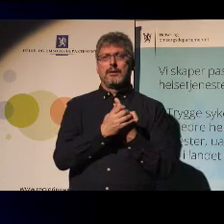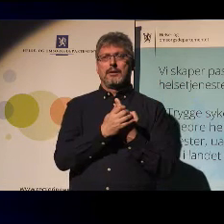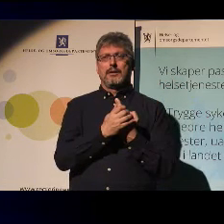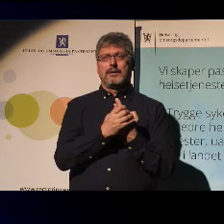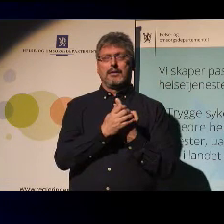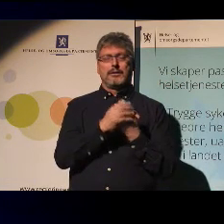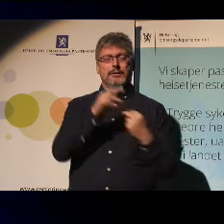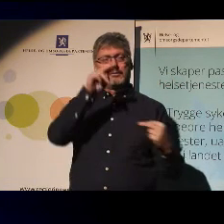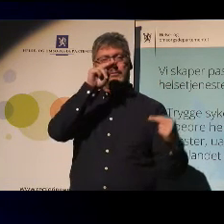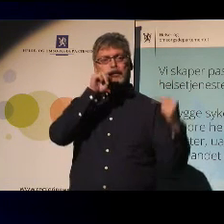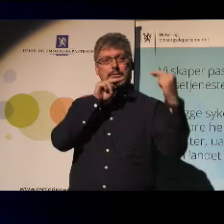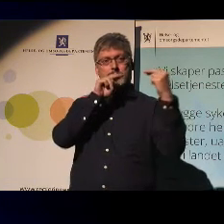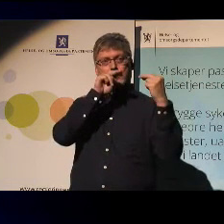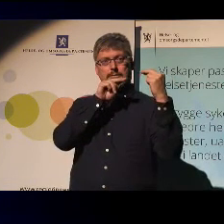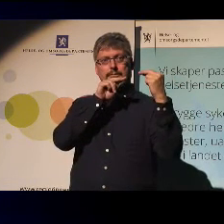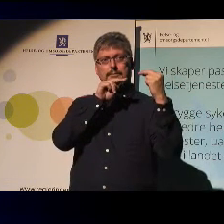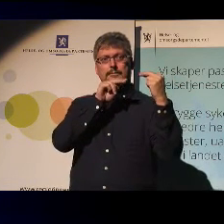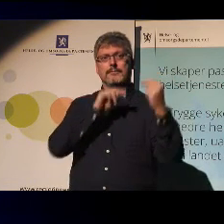øyehøyde.